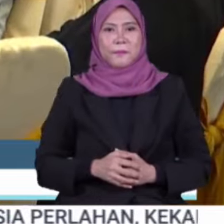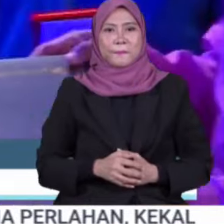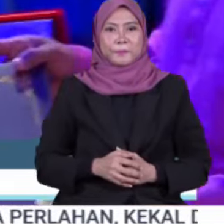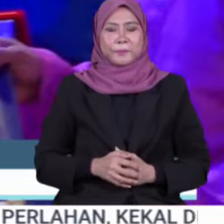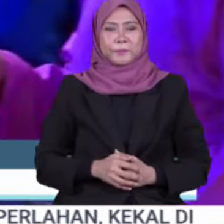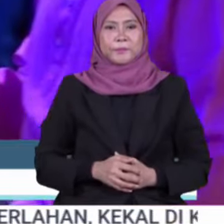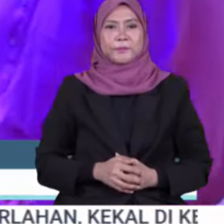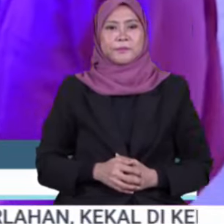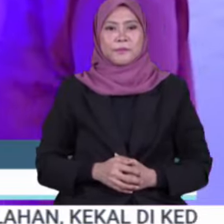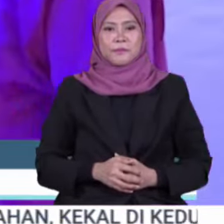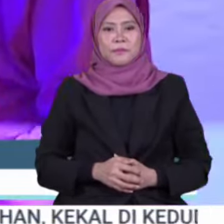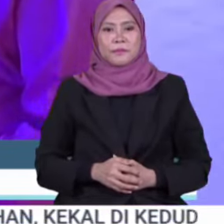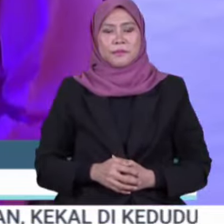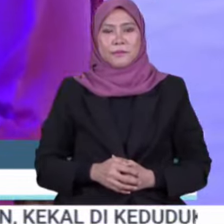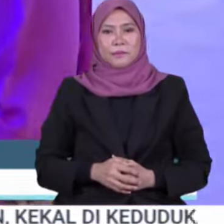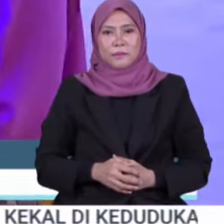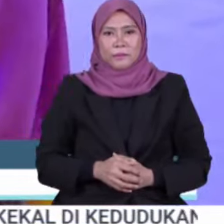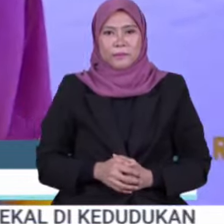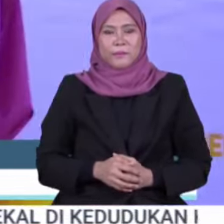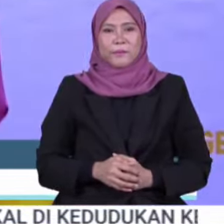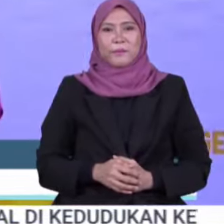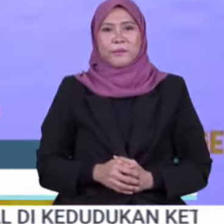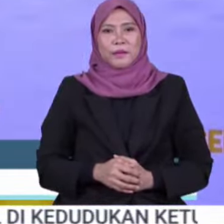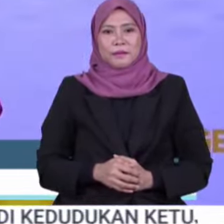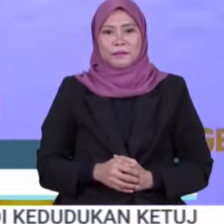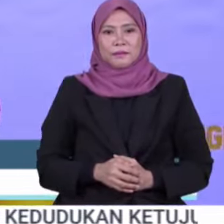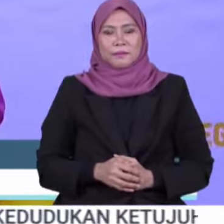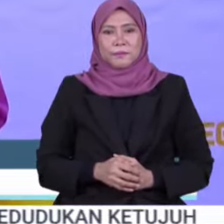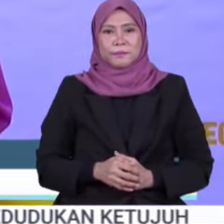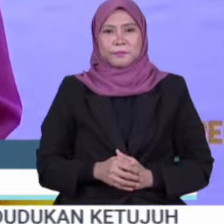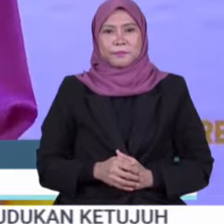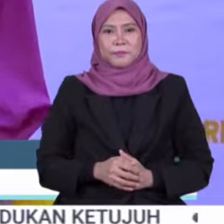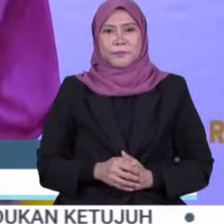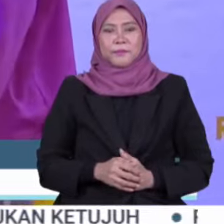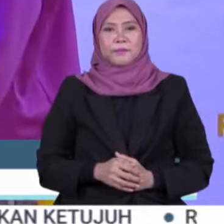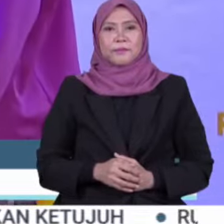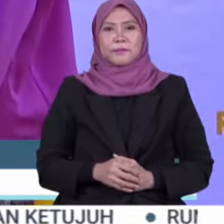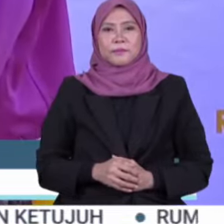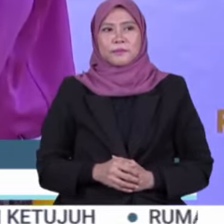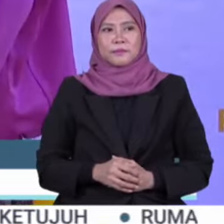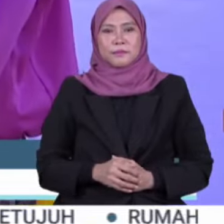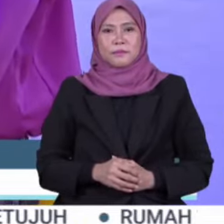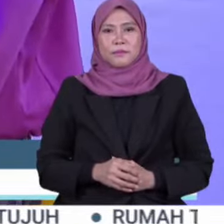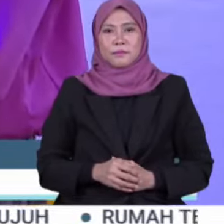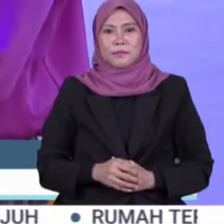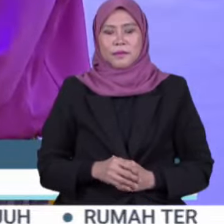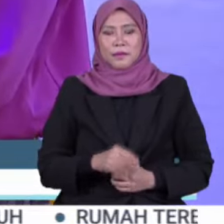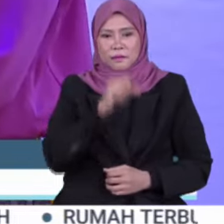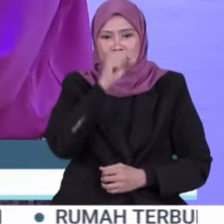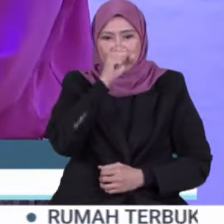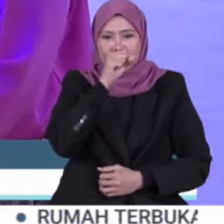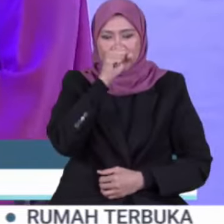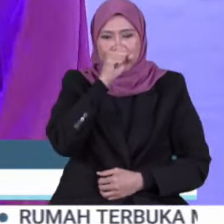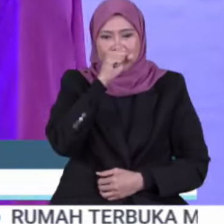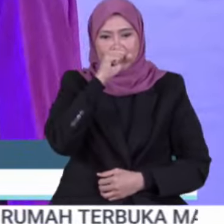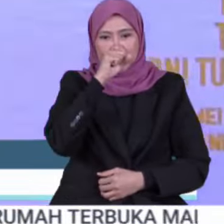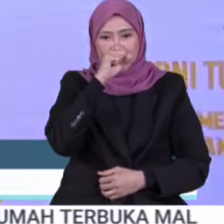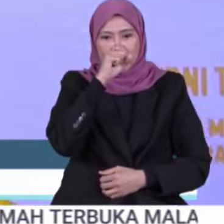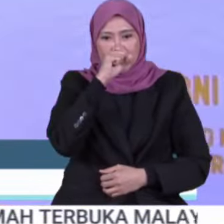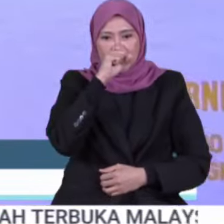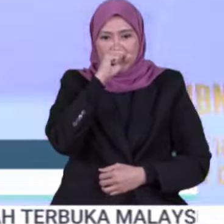Kementerian Pendidikan. Sekolah Integrasi Perlis telah diperkenalkan bagi mengoptimumkan pengajian pendidikan Islam negeri ini, khususnya